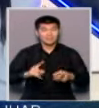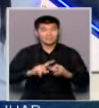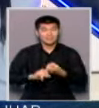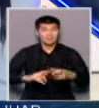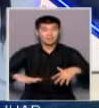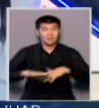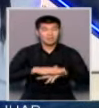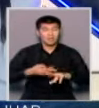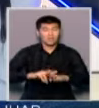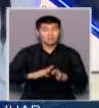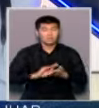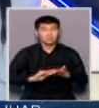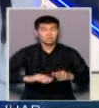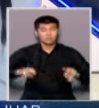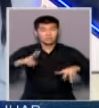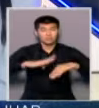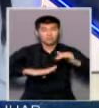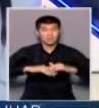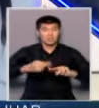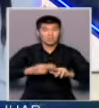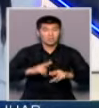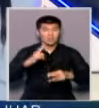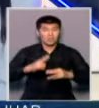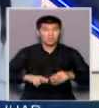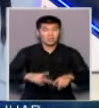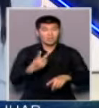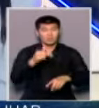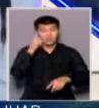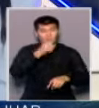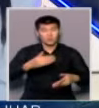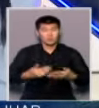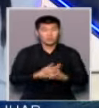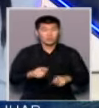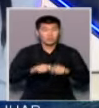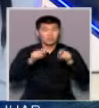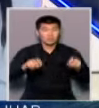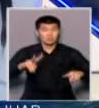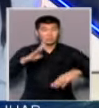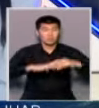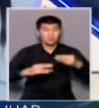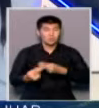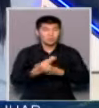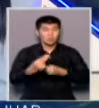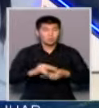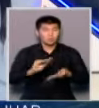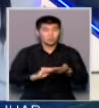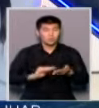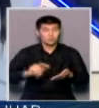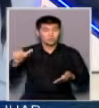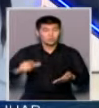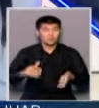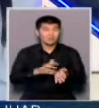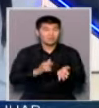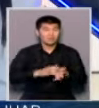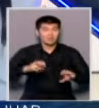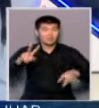с общественностью. Когда мы поступили, было только 2 года, как открыли эту новую специальность. Нас обучали преподаватели журналистики, так как не